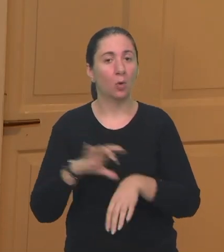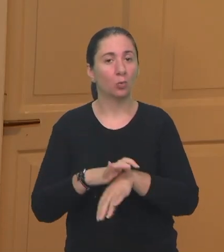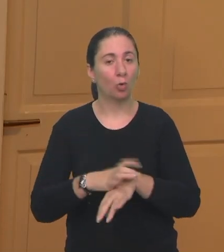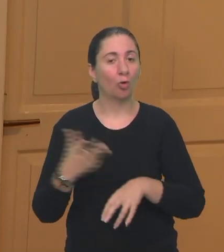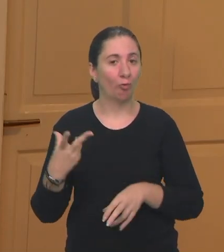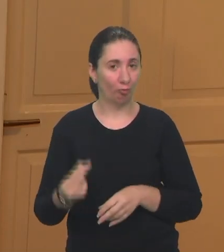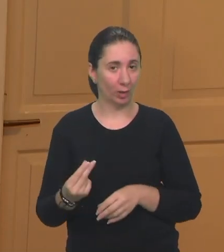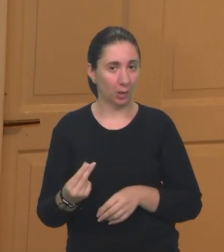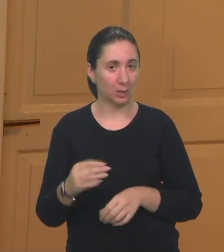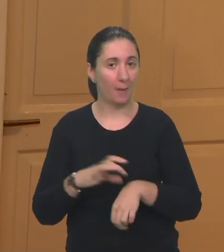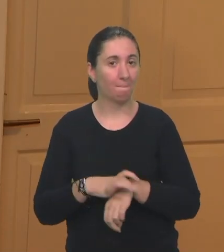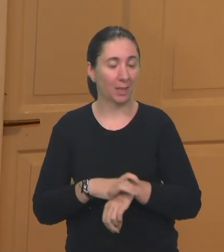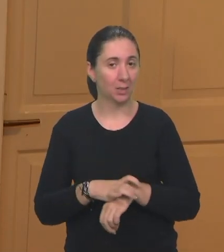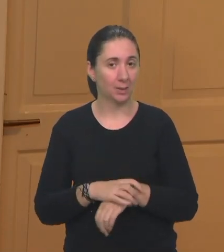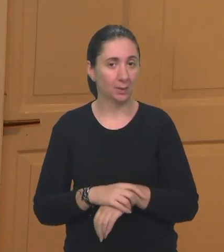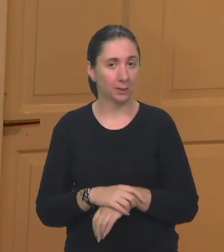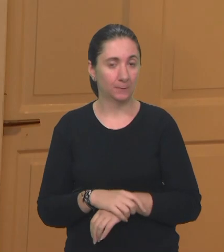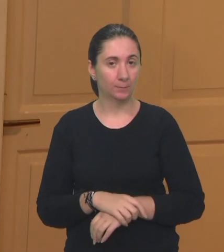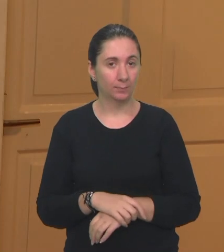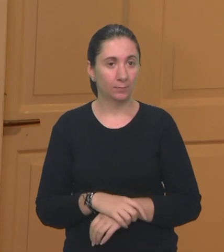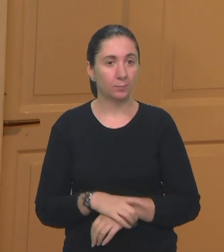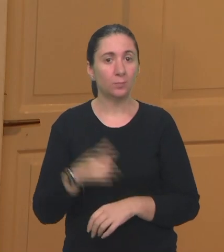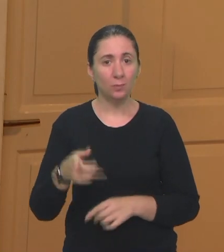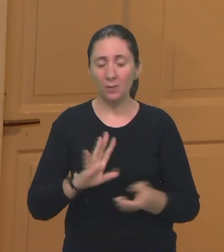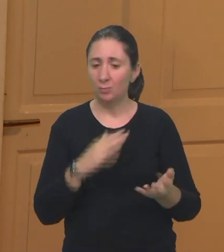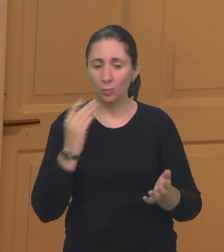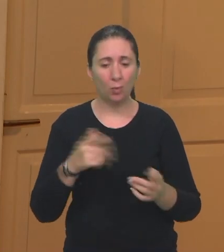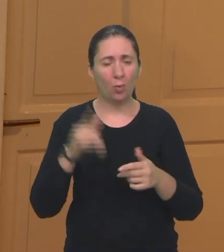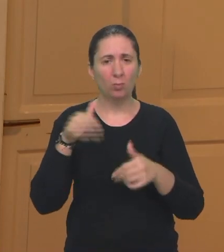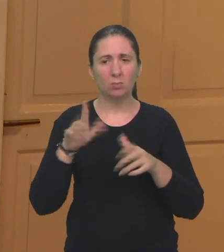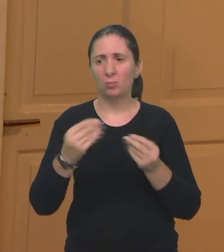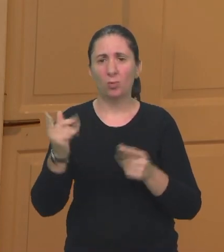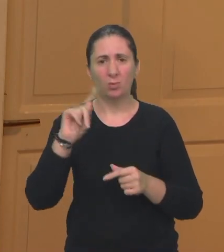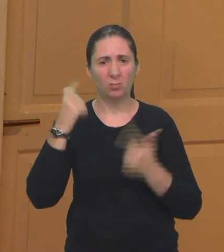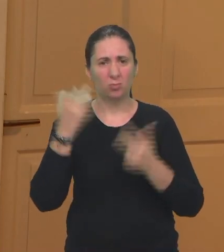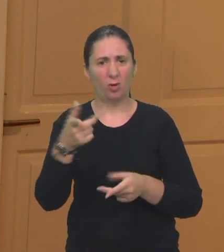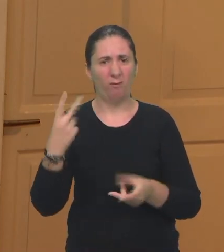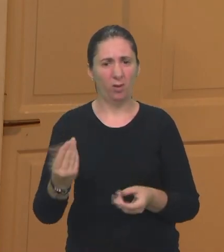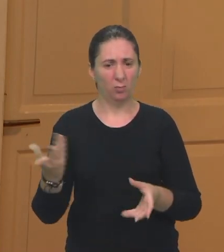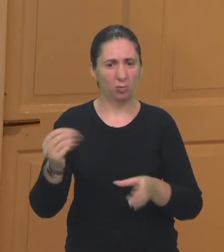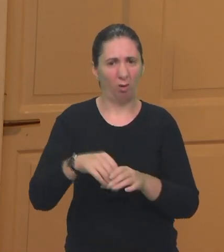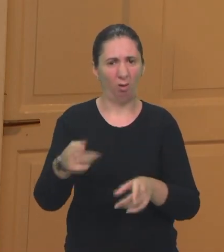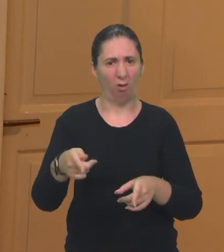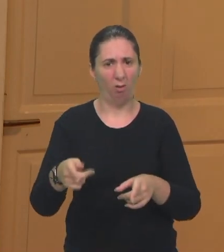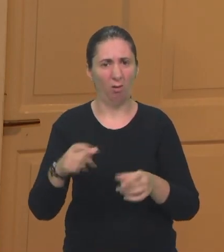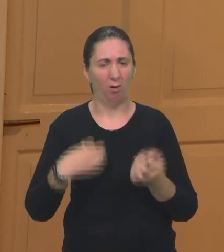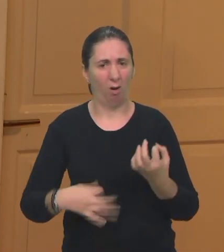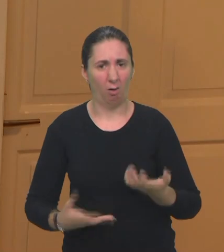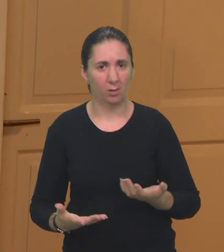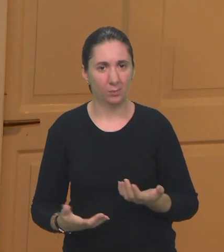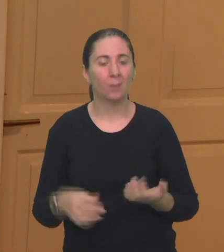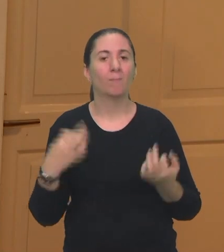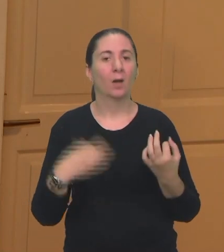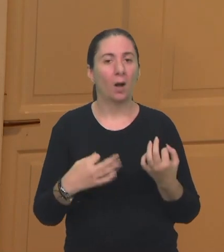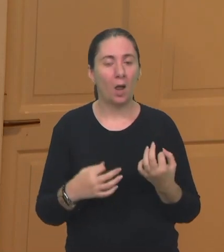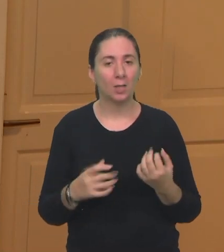medicine. I inače, to se isprepliče mnogima nejasno šta taj veterinar se sad petlja u glazbu. Pa gledaj,